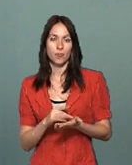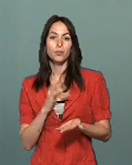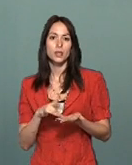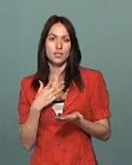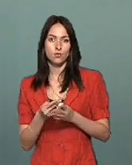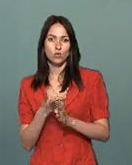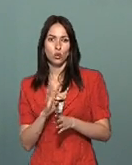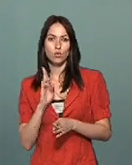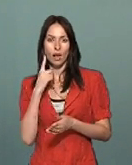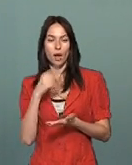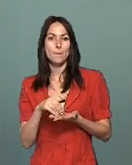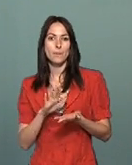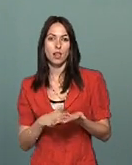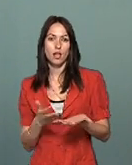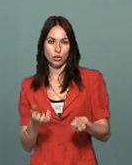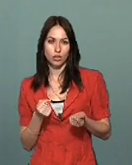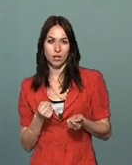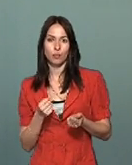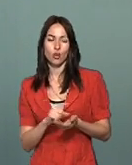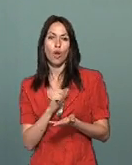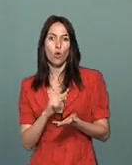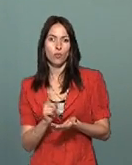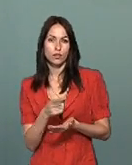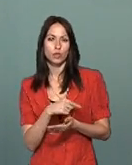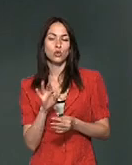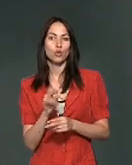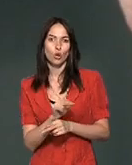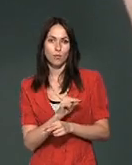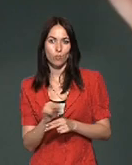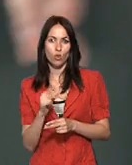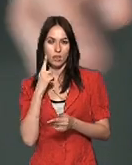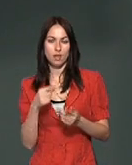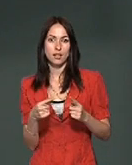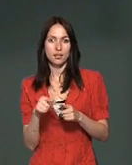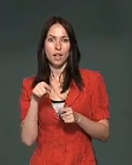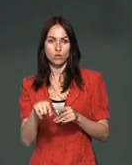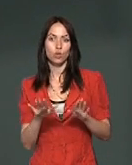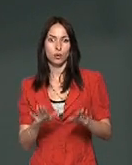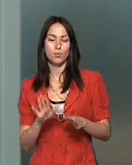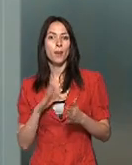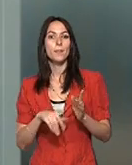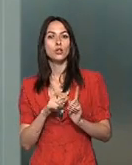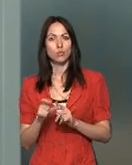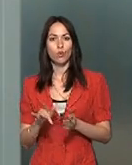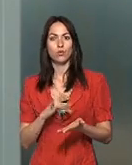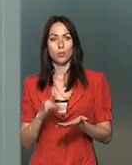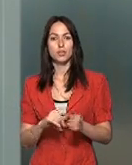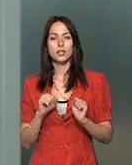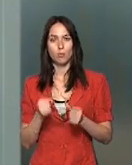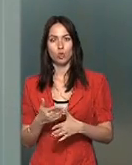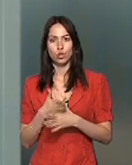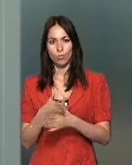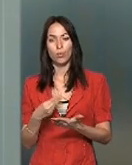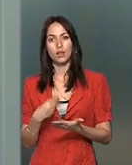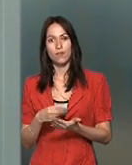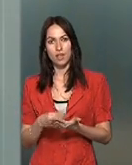як балансоутримувач, несе зобов'язання щодо ремонту зазначеного приміщення. Безумовно, місто може допомогти